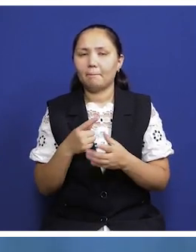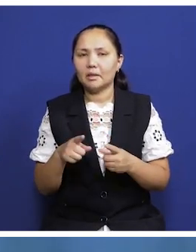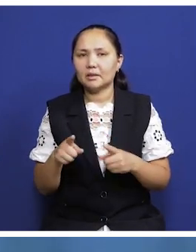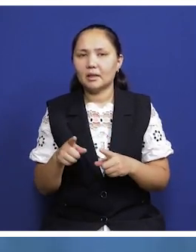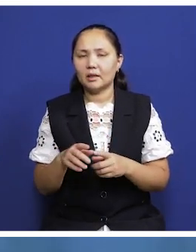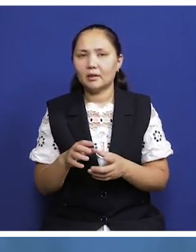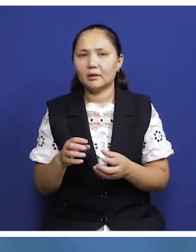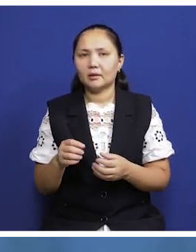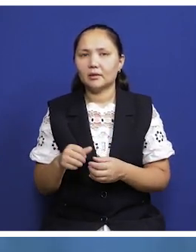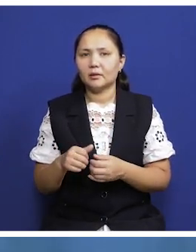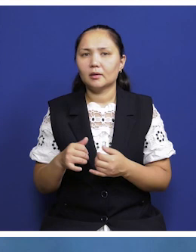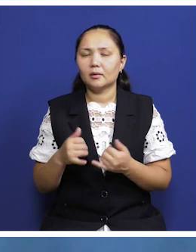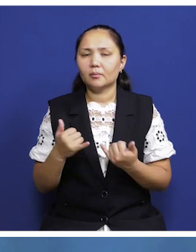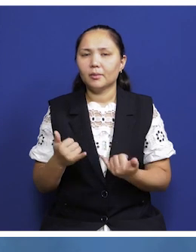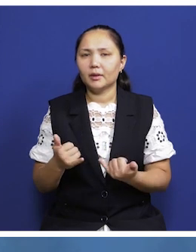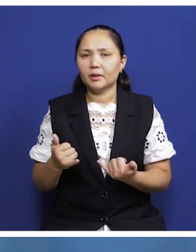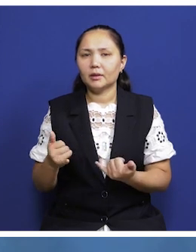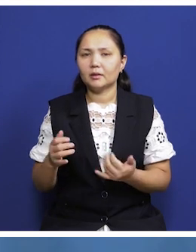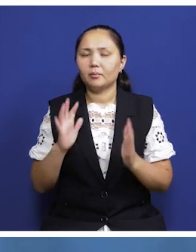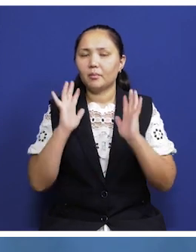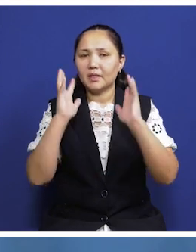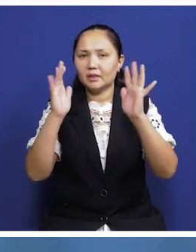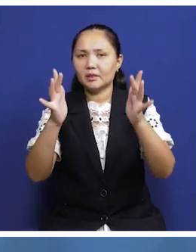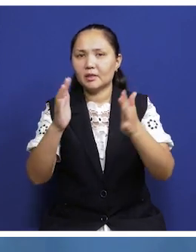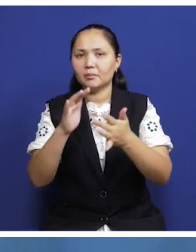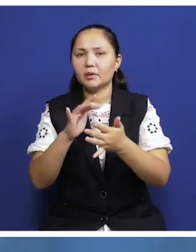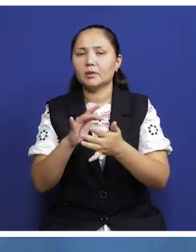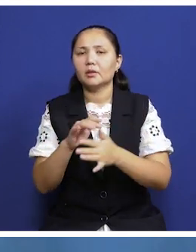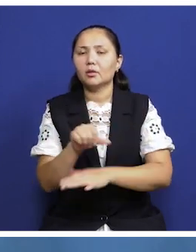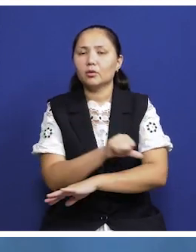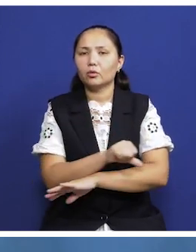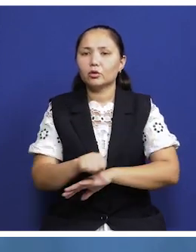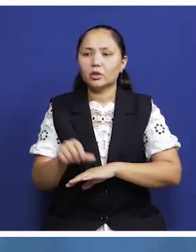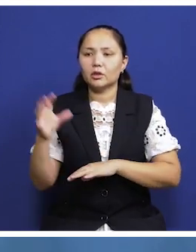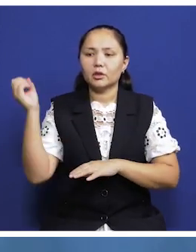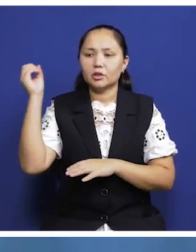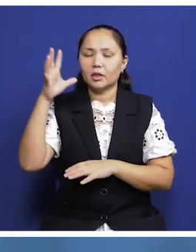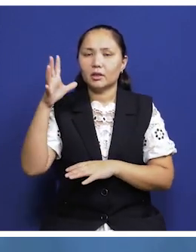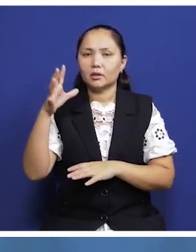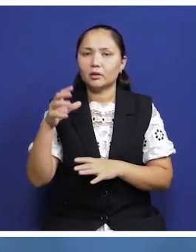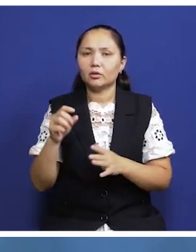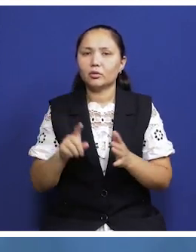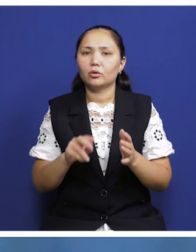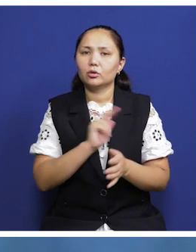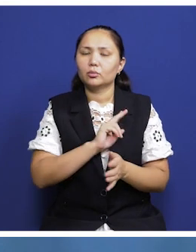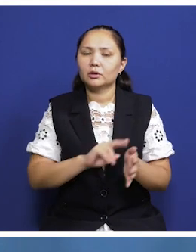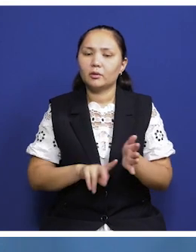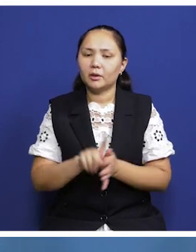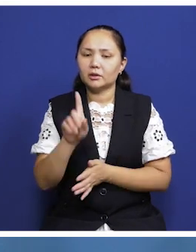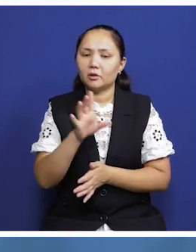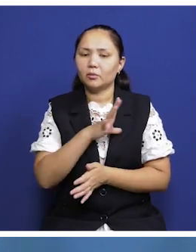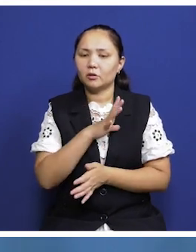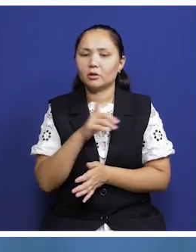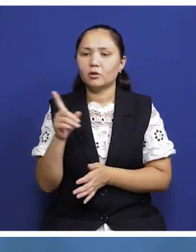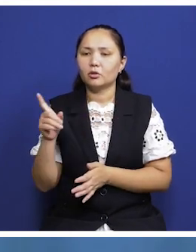Бұған қоса осы жылы Шаудыр ауылындағы саябақтар мен көшелерді сәулеттік жарықтандыру жұмыстары басталды. Жалпы құны 100 миллион